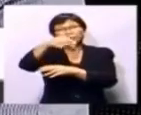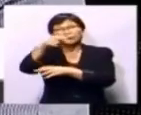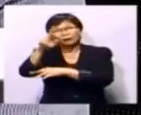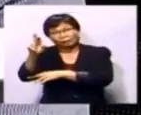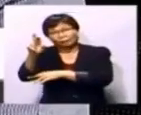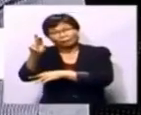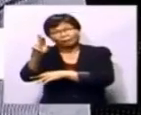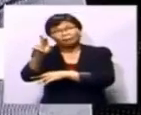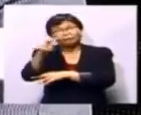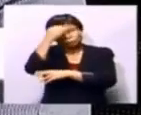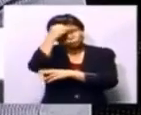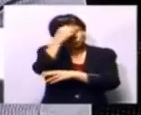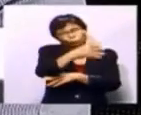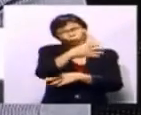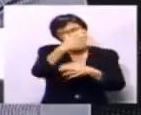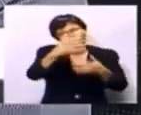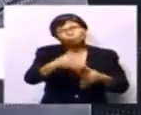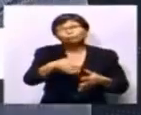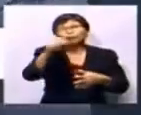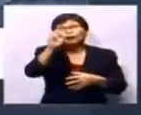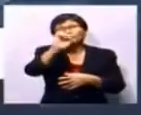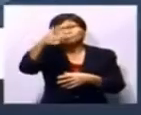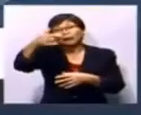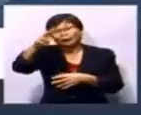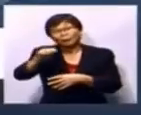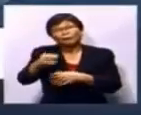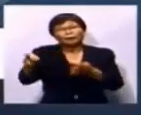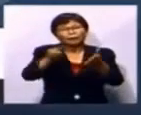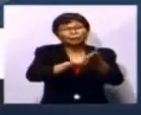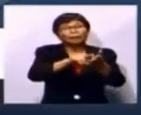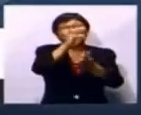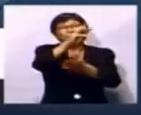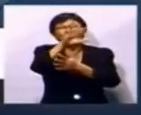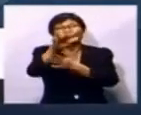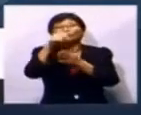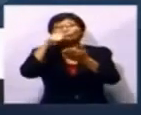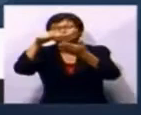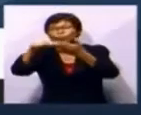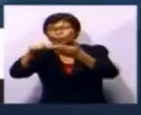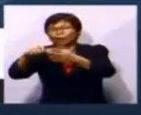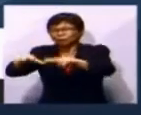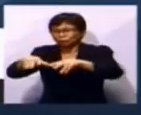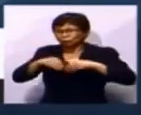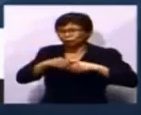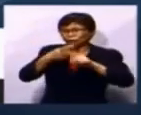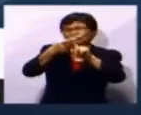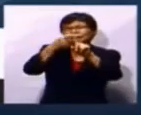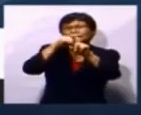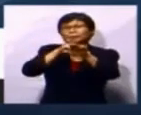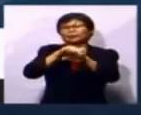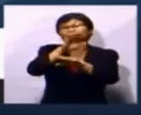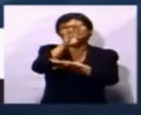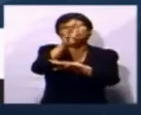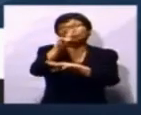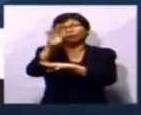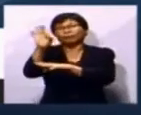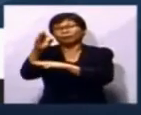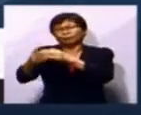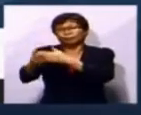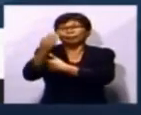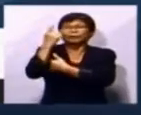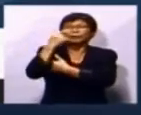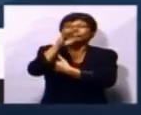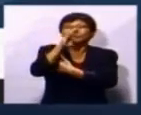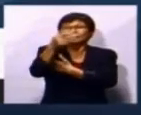Malaysia SPRM. Sebaik saja laporan 65 muka surat itu diterima daripada BWF pagi tadi.